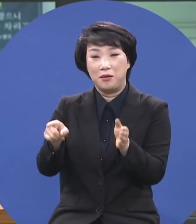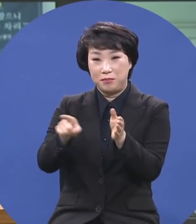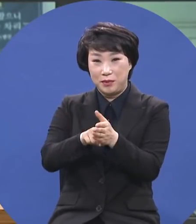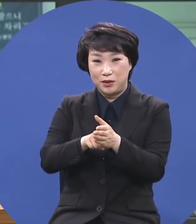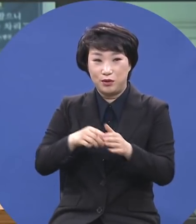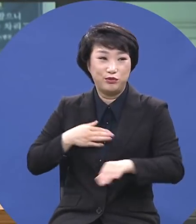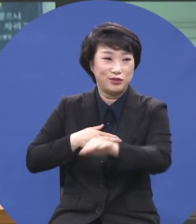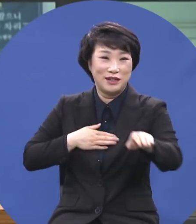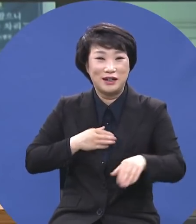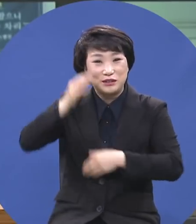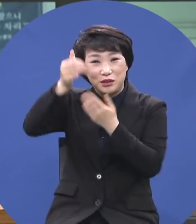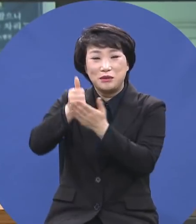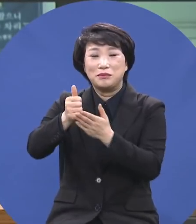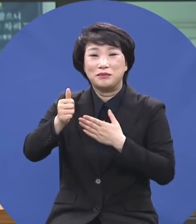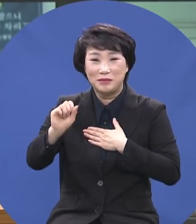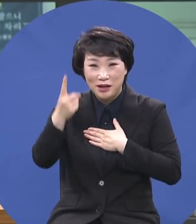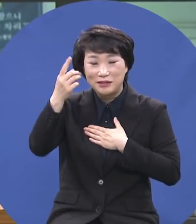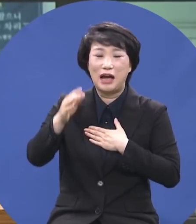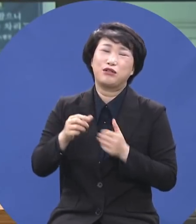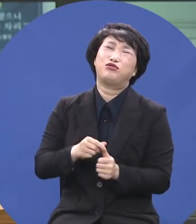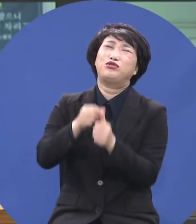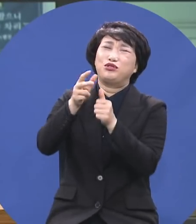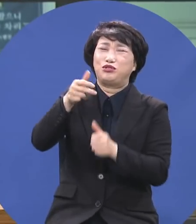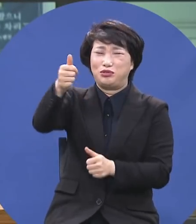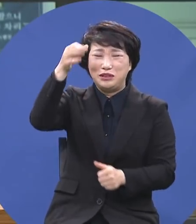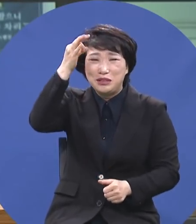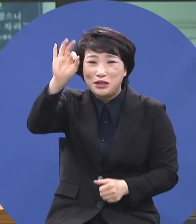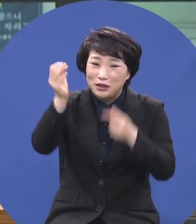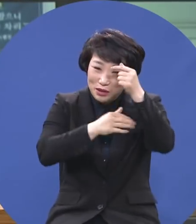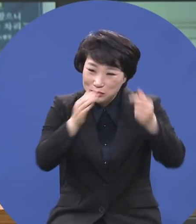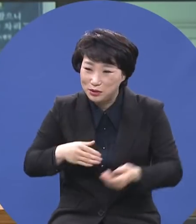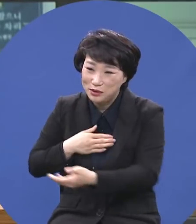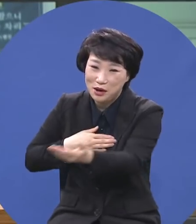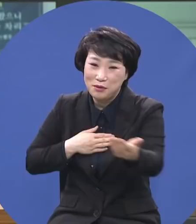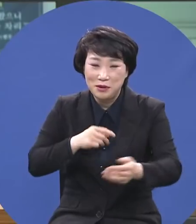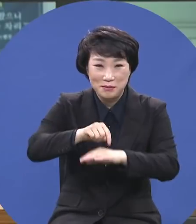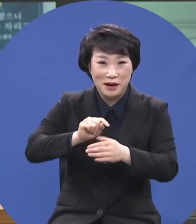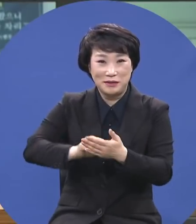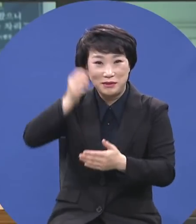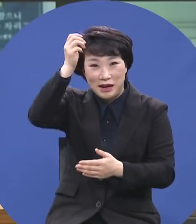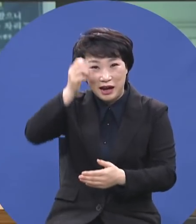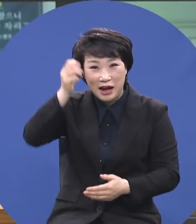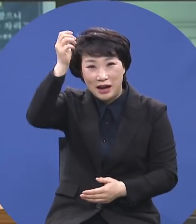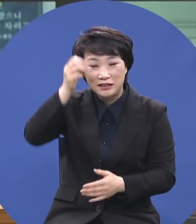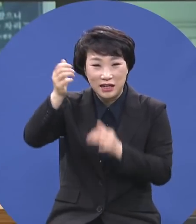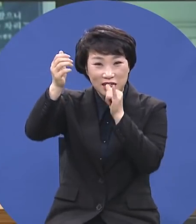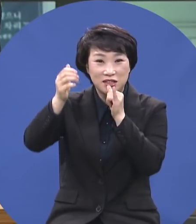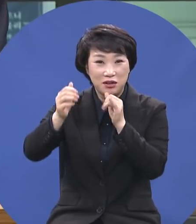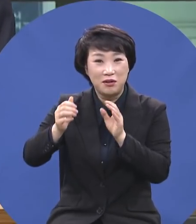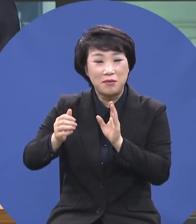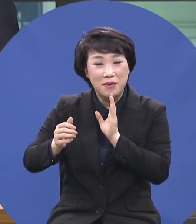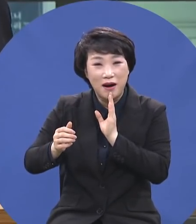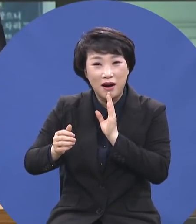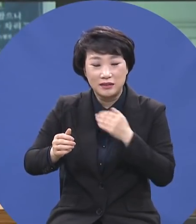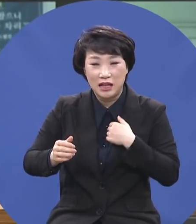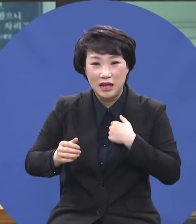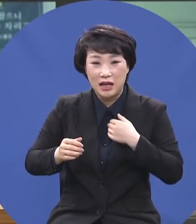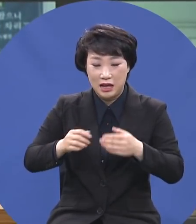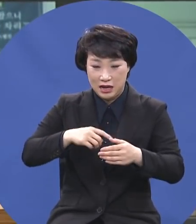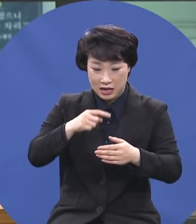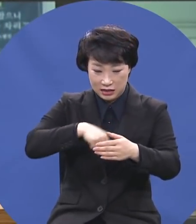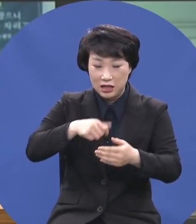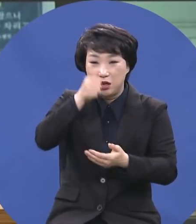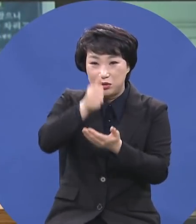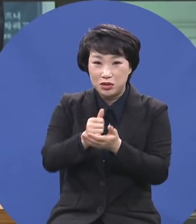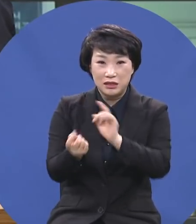성령으로 나의 구주로 시인하는 성도들의 심령 안에서 나의 죄값을